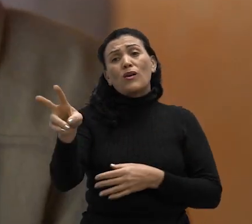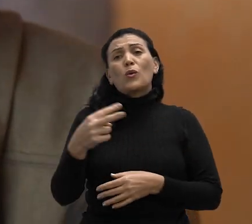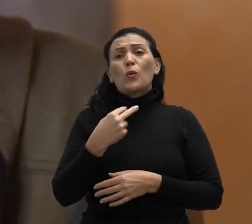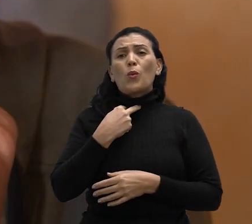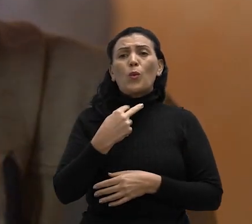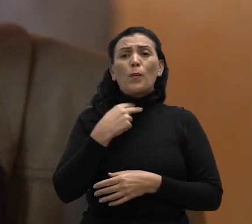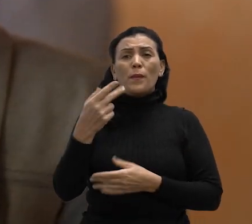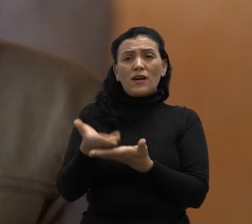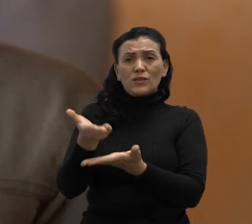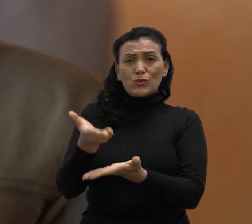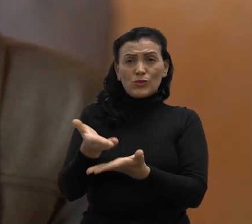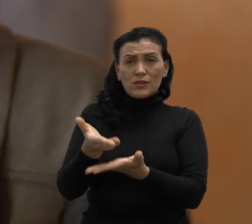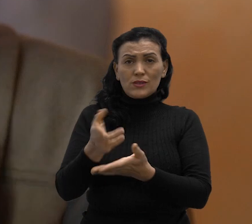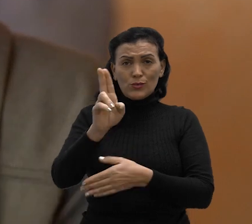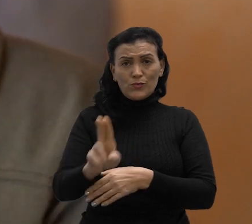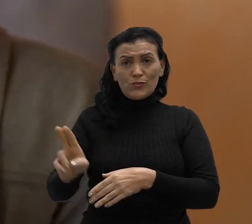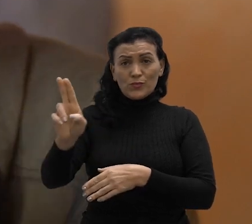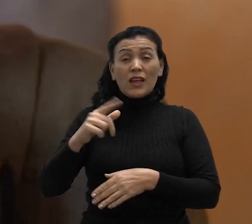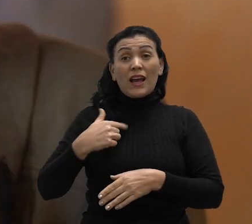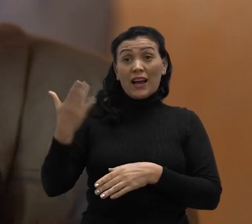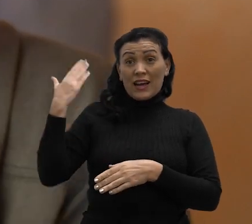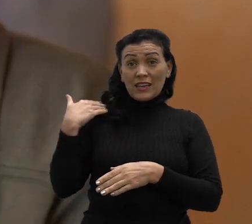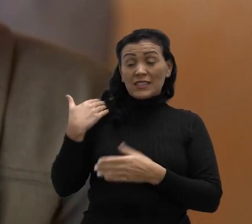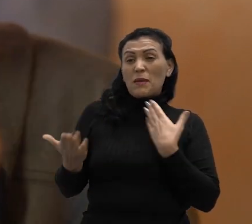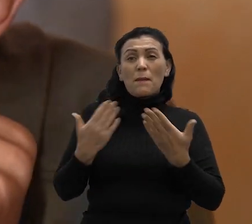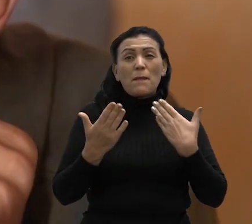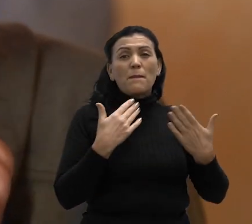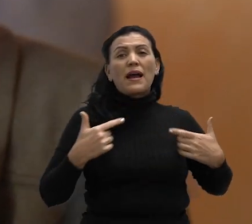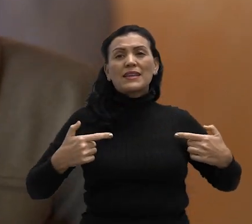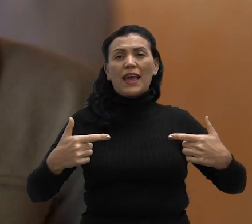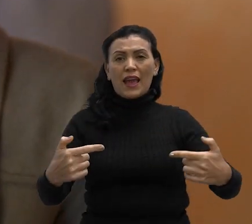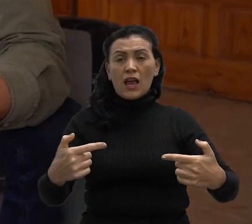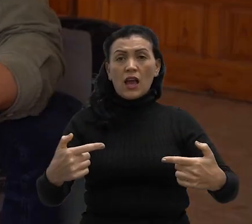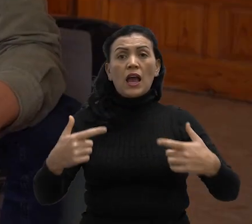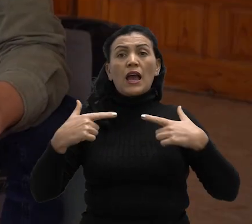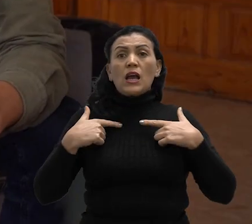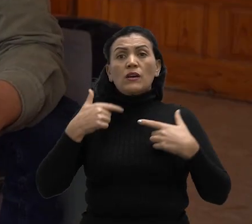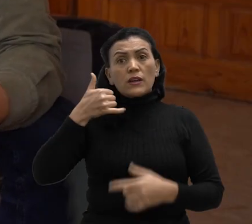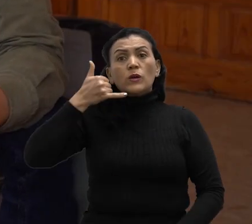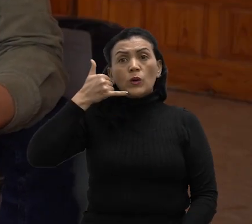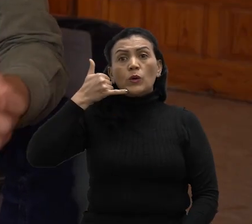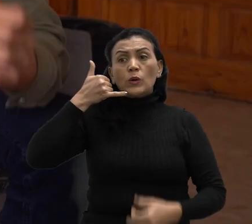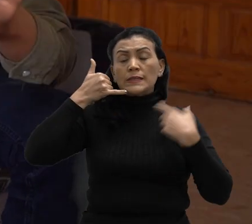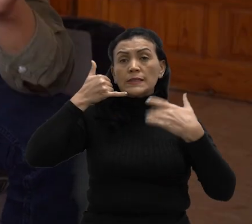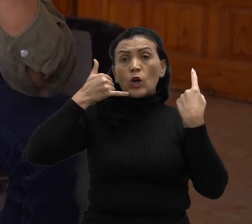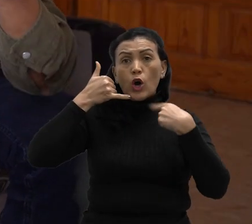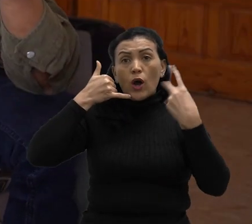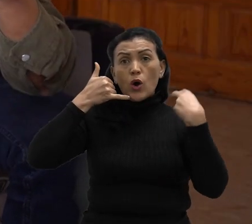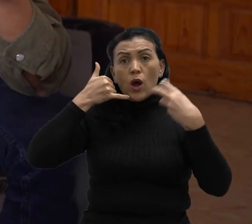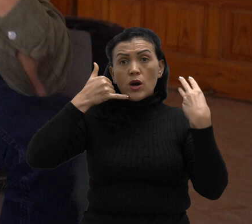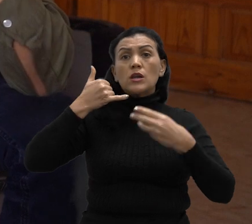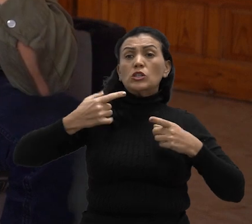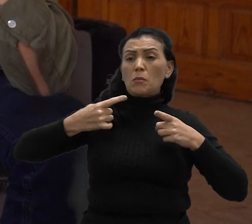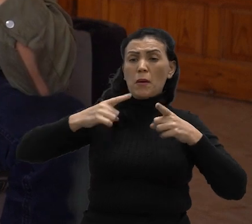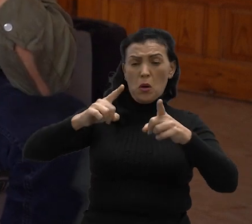لما نقعد نحكي مع بعض، كان يكلمني في وقت الحرب ما رضاش يطفي الخط، كنا صار قصف. شاب لما كنا ايام